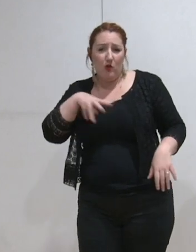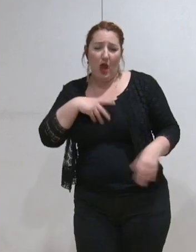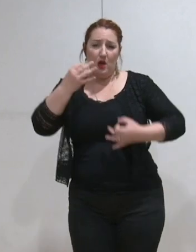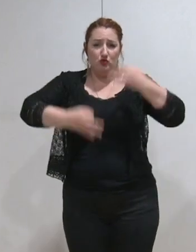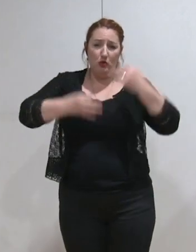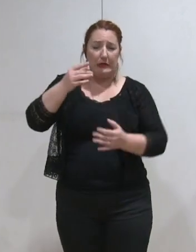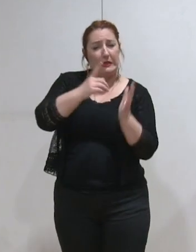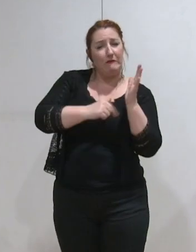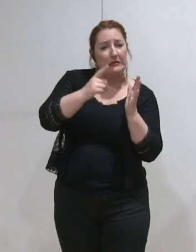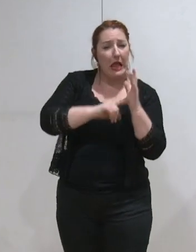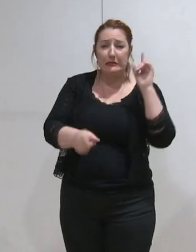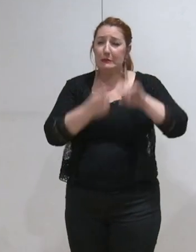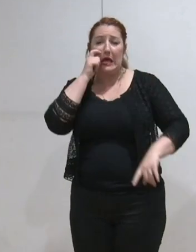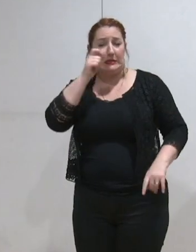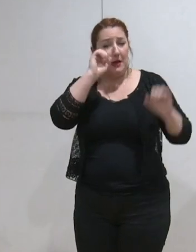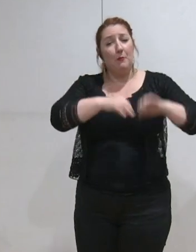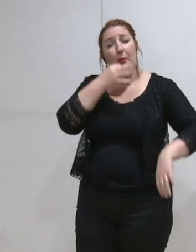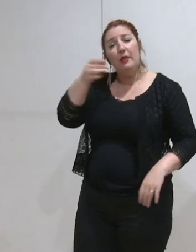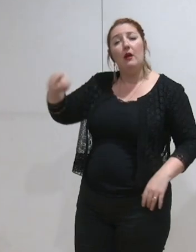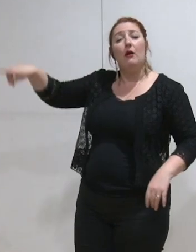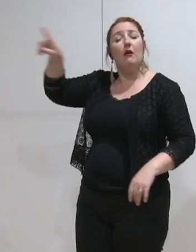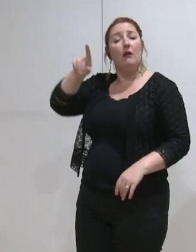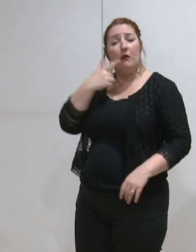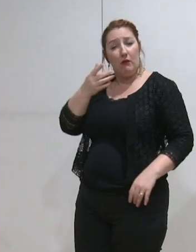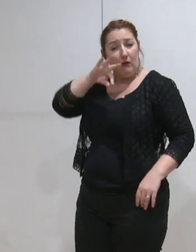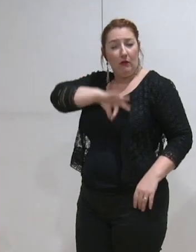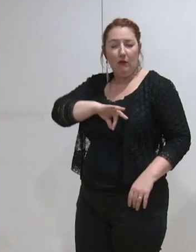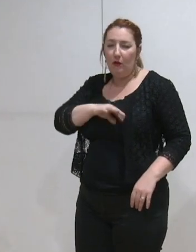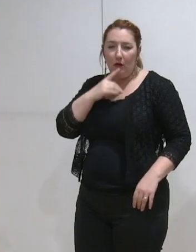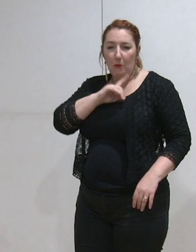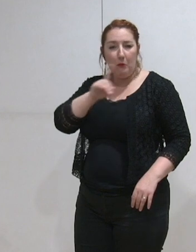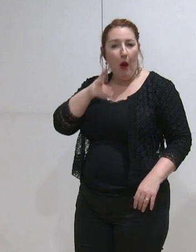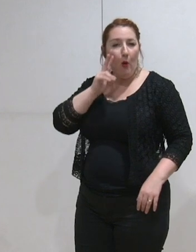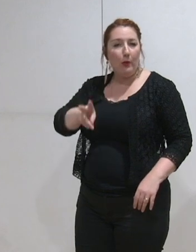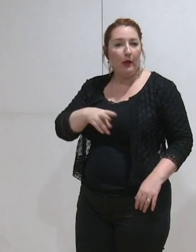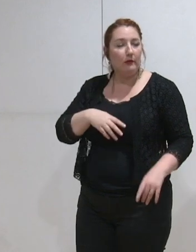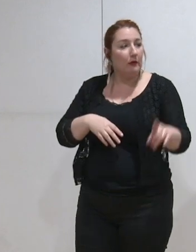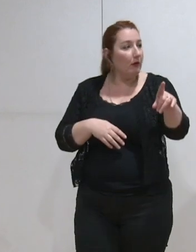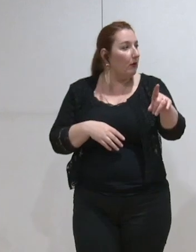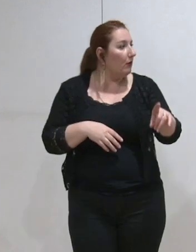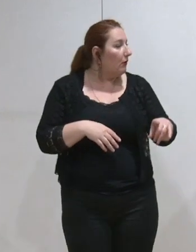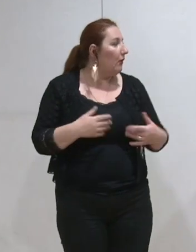je vous remercie ou c'est pas fini je peux vous en faire d'autres monsieur CASNAV